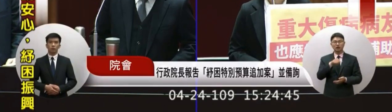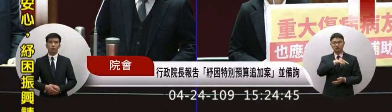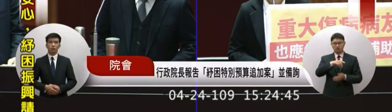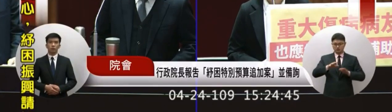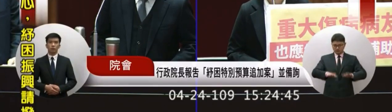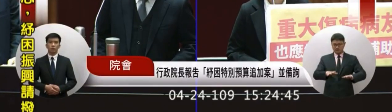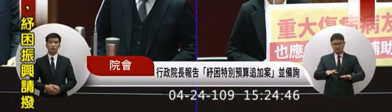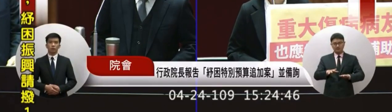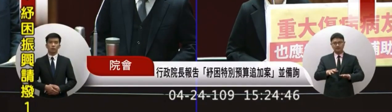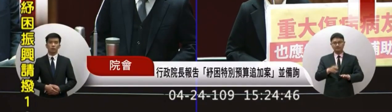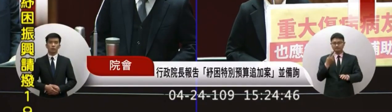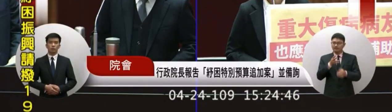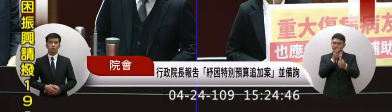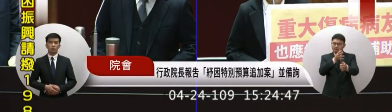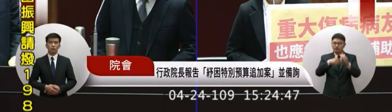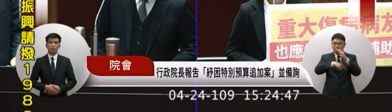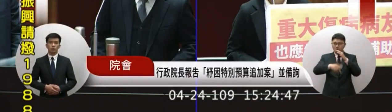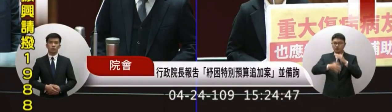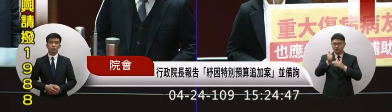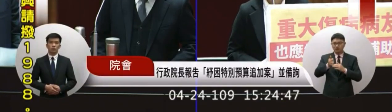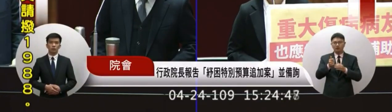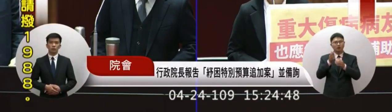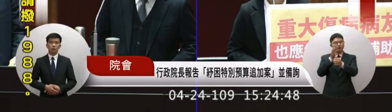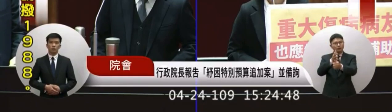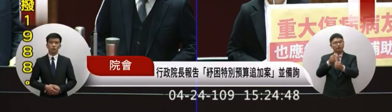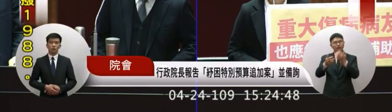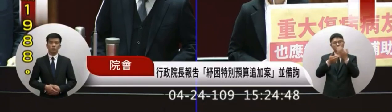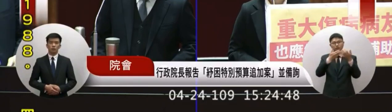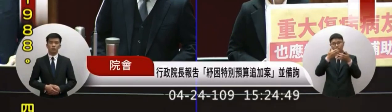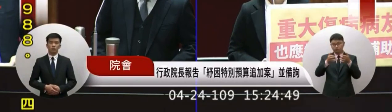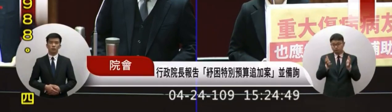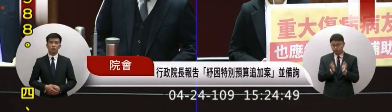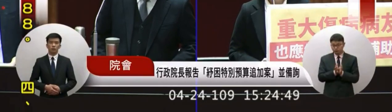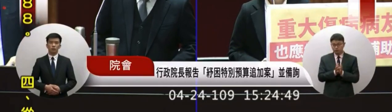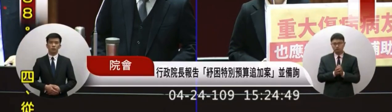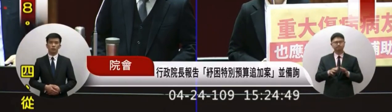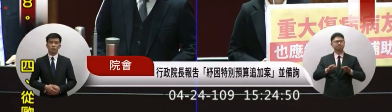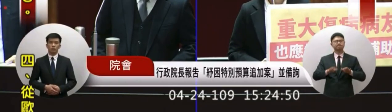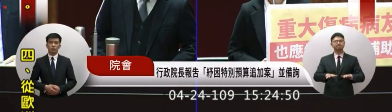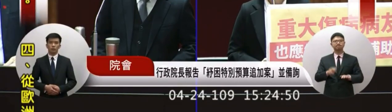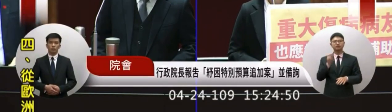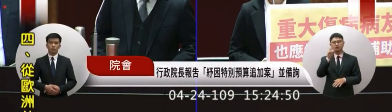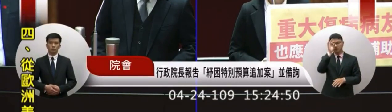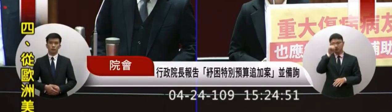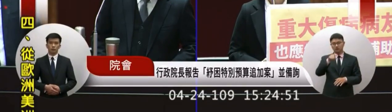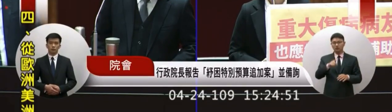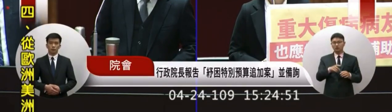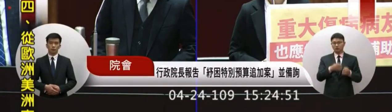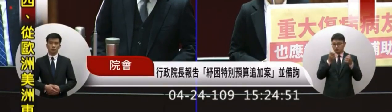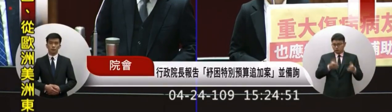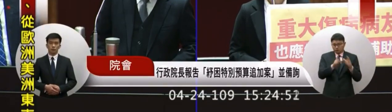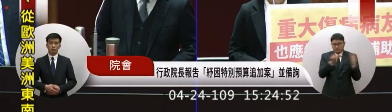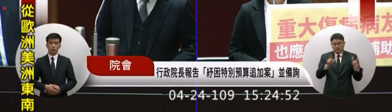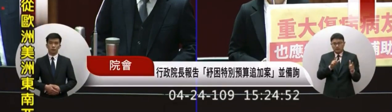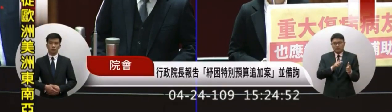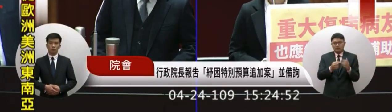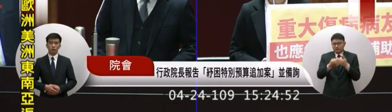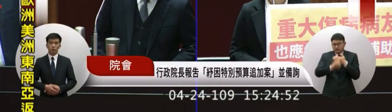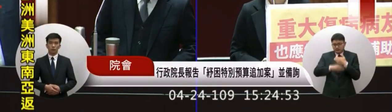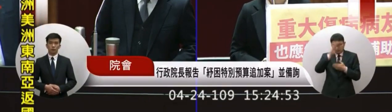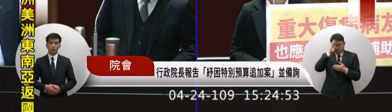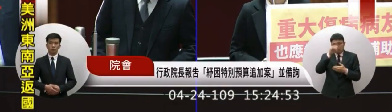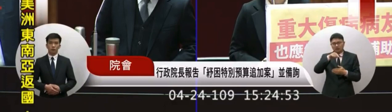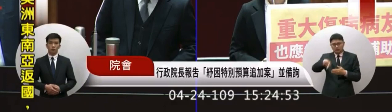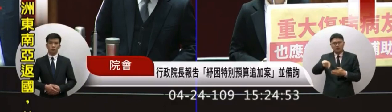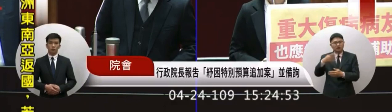借这个机会来跟院长这边请教，来跟卫福部这边也来做请教说，我们看得到的是中大伤病者，他大概也是跟这个